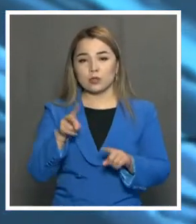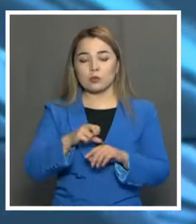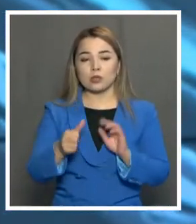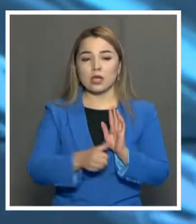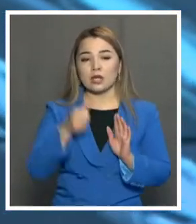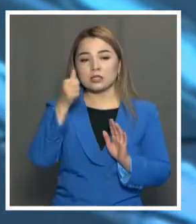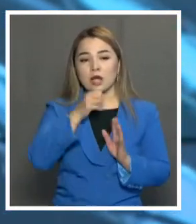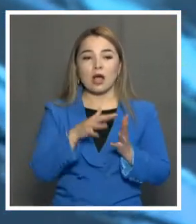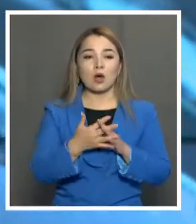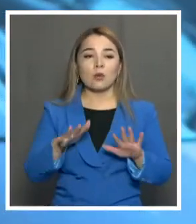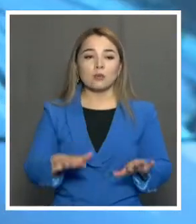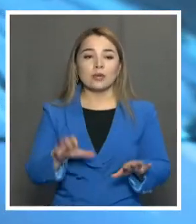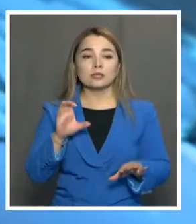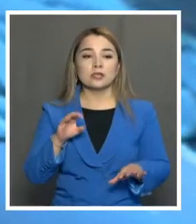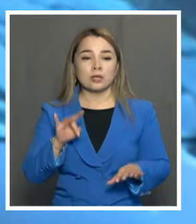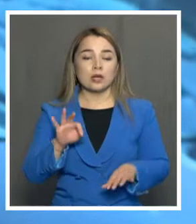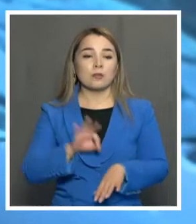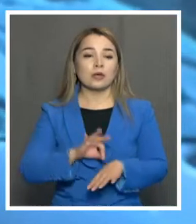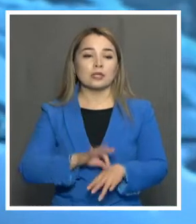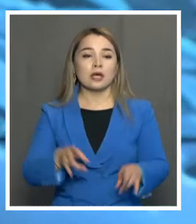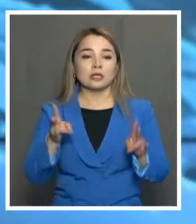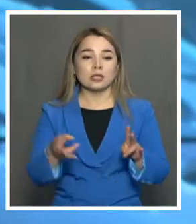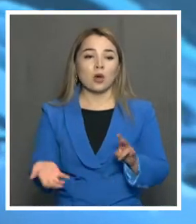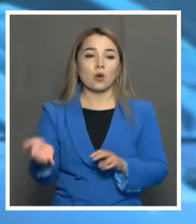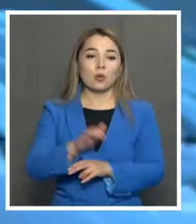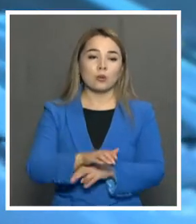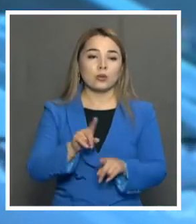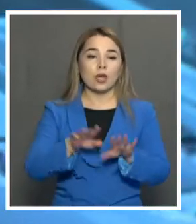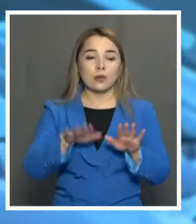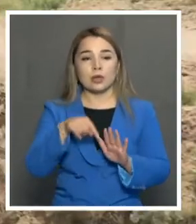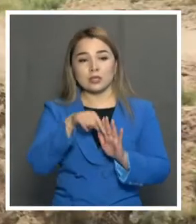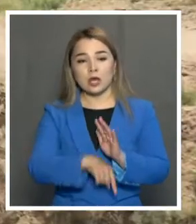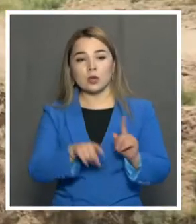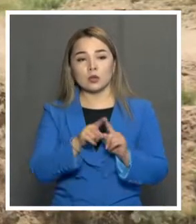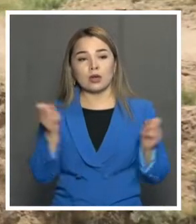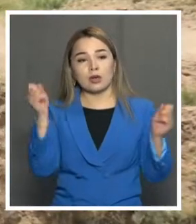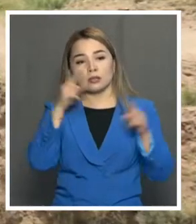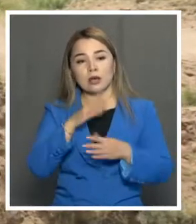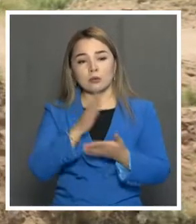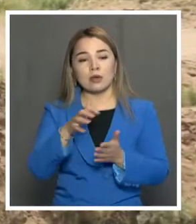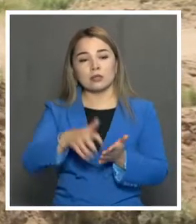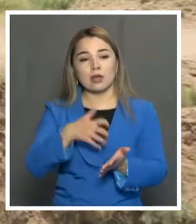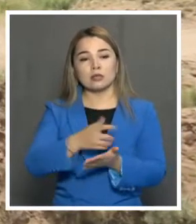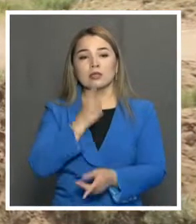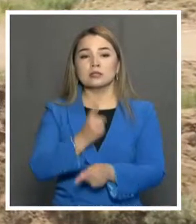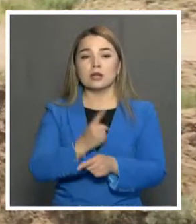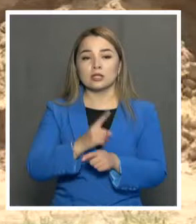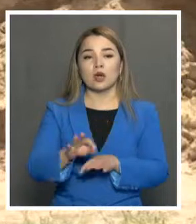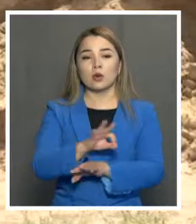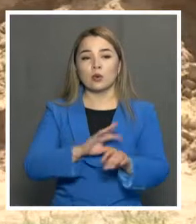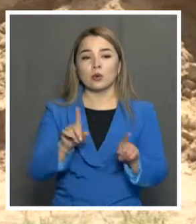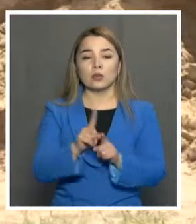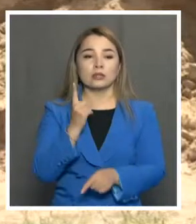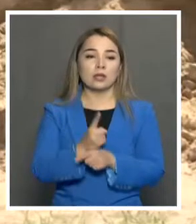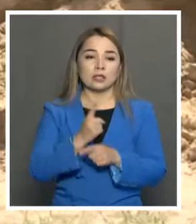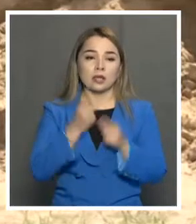бұл ауылдың жанынан Сібір жарасынан опат болғандар көмілген орын анықталған. Санитарлық аумаққа кіретін шеткері үйлерге инфрақұрылым жүргізуге де тыйым